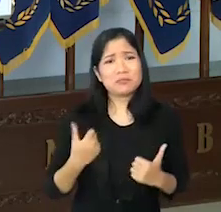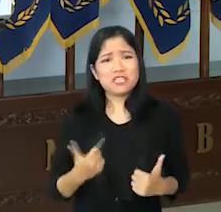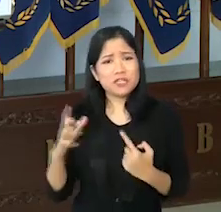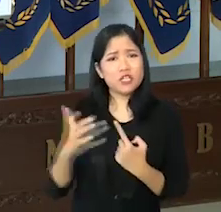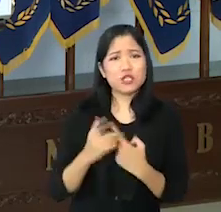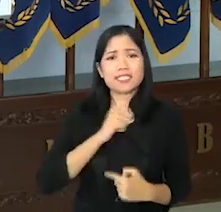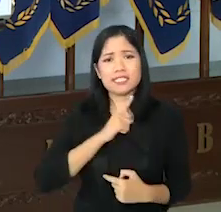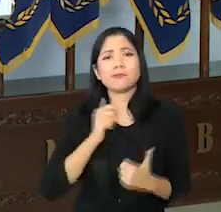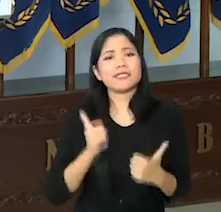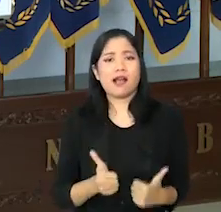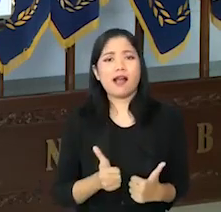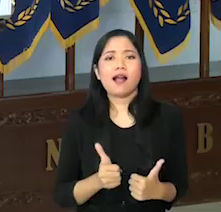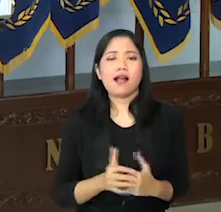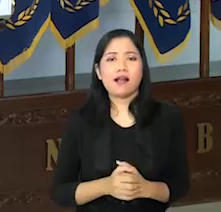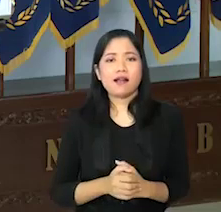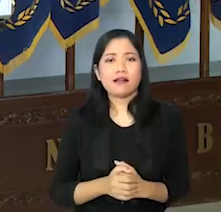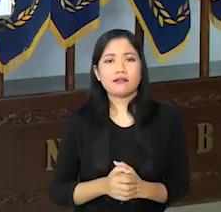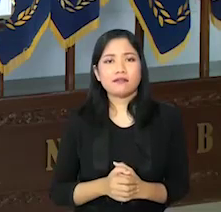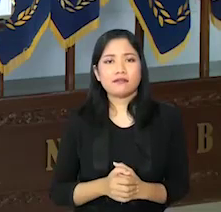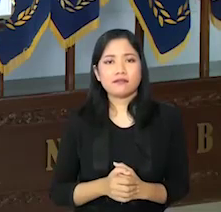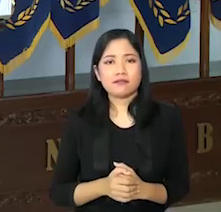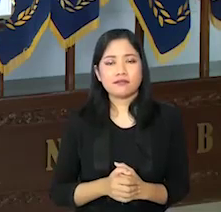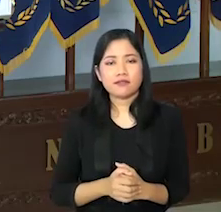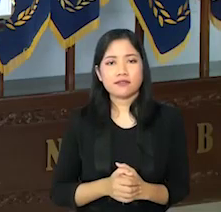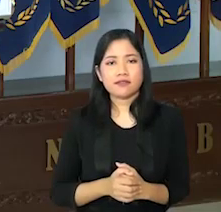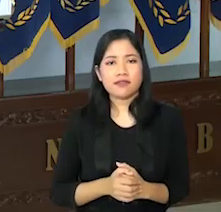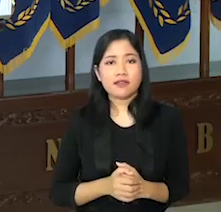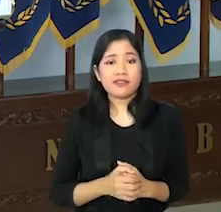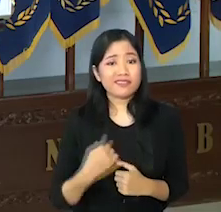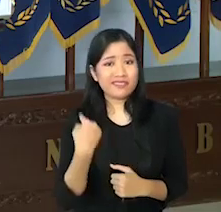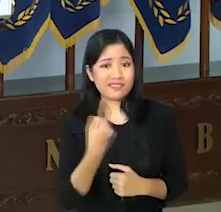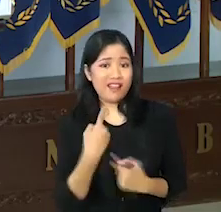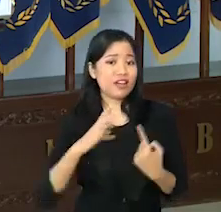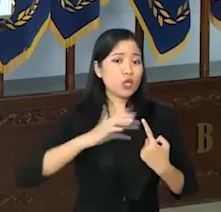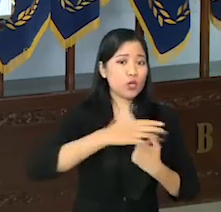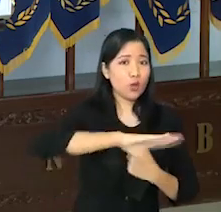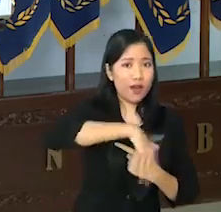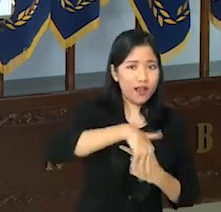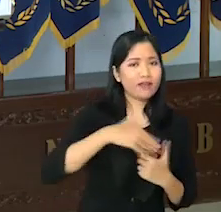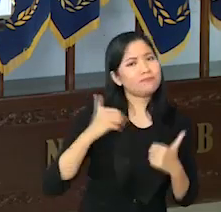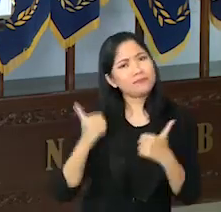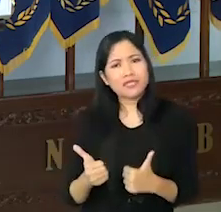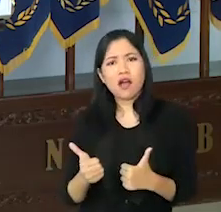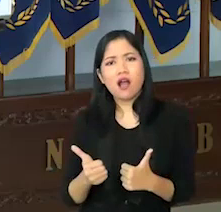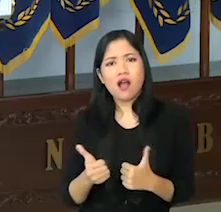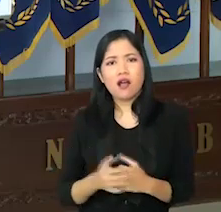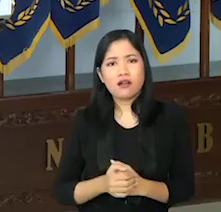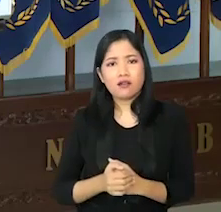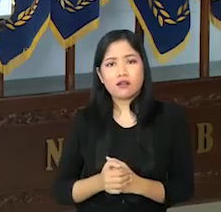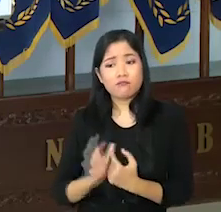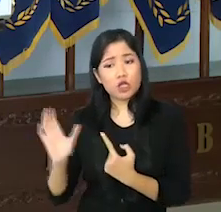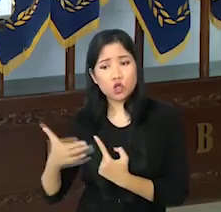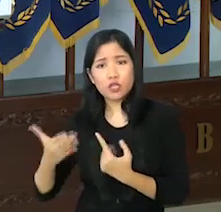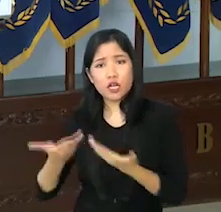diri kita sendiri Ayo kita bisa melindungi keluarga kita kita bisa melindungi lingkungan